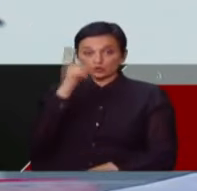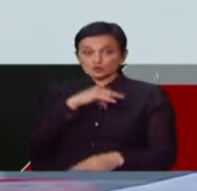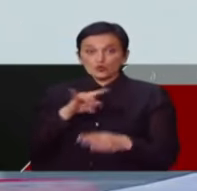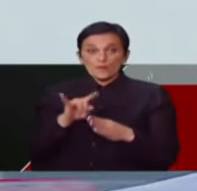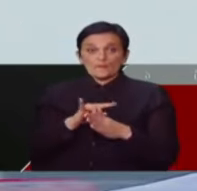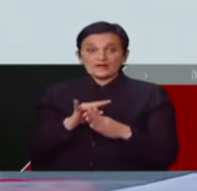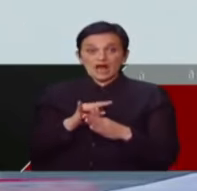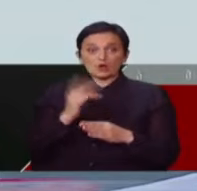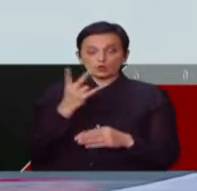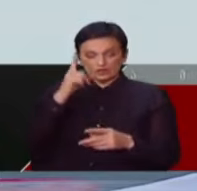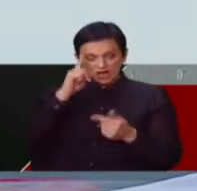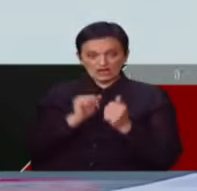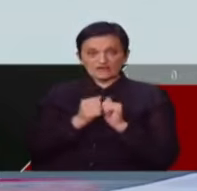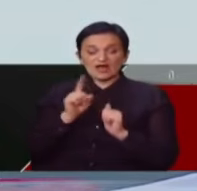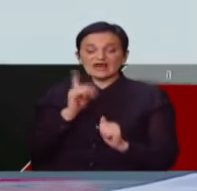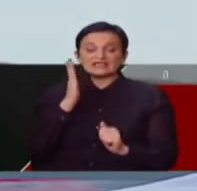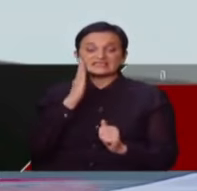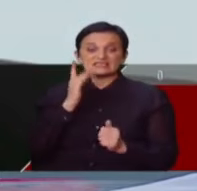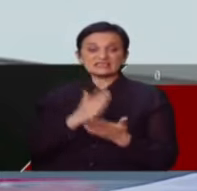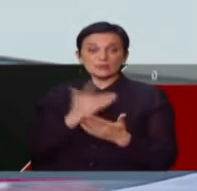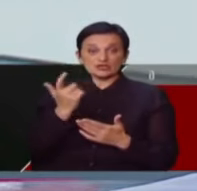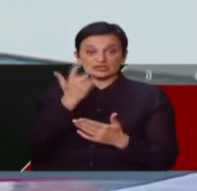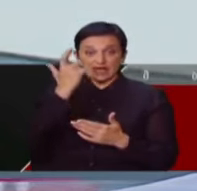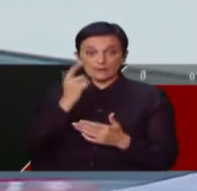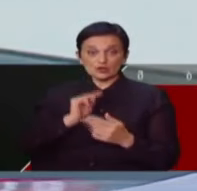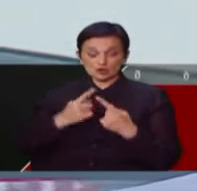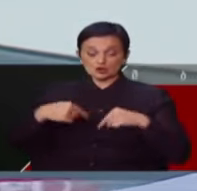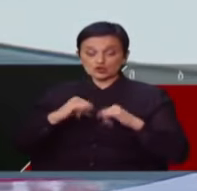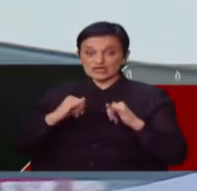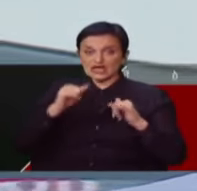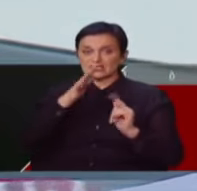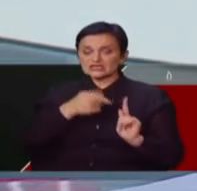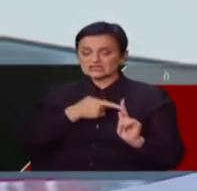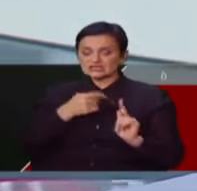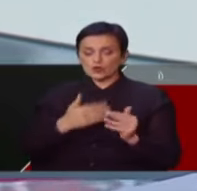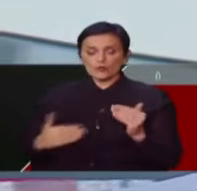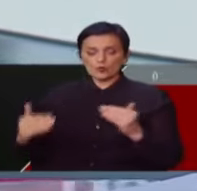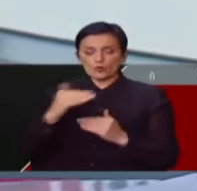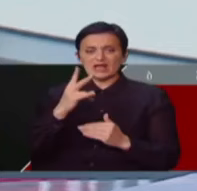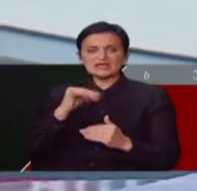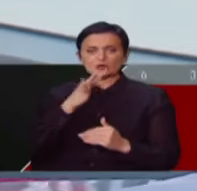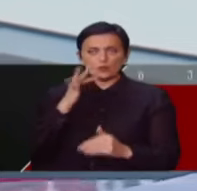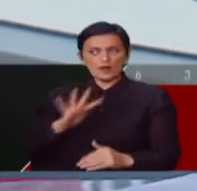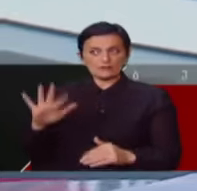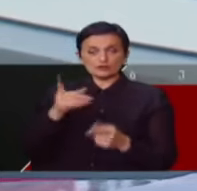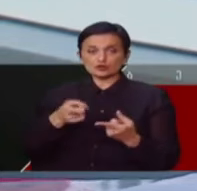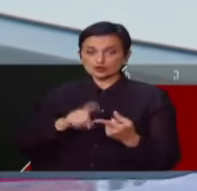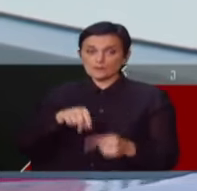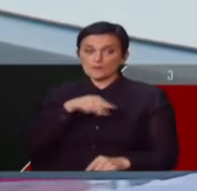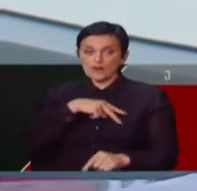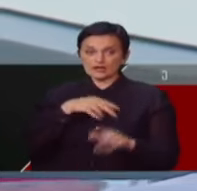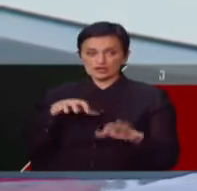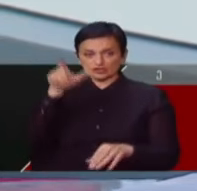ცრუბრალდებების ნიაღვარში უნდა გვახსოვდეს, რა არის სიმართლე. დემოკრატიული და ინსტიტუციური განვითარებით უკვე წლებია ვუსწრებთ ნატოს წევრ ბევრ ქვეყანას. ამის შესახებ